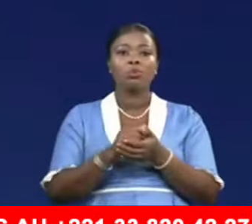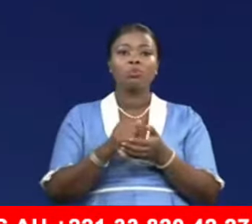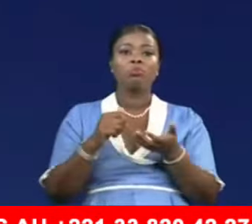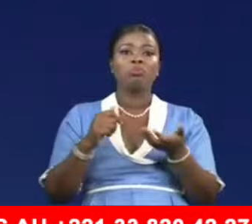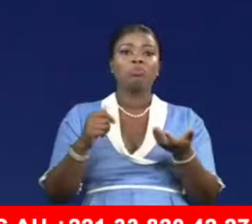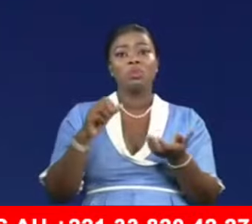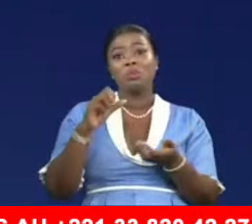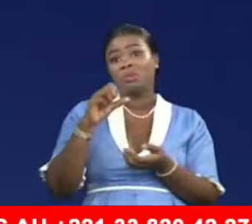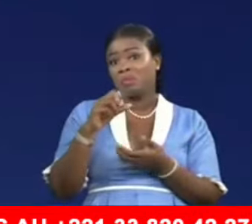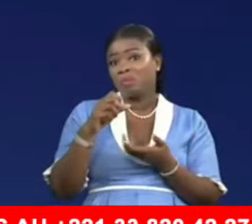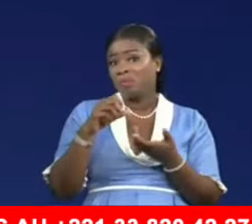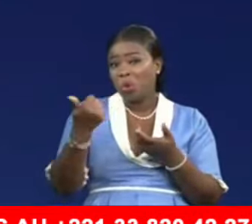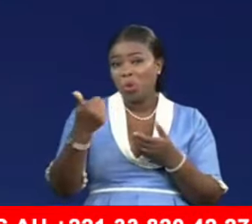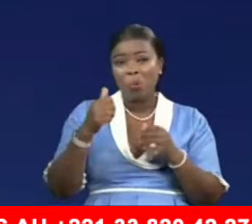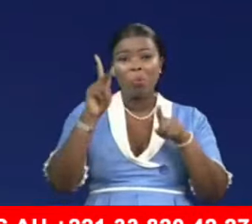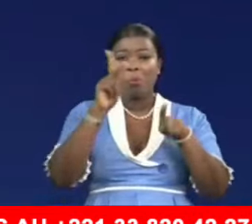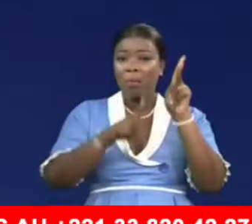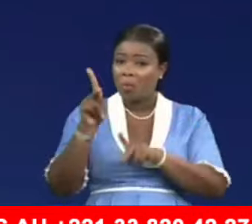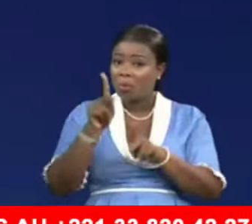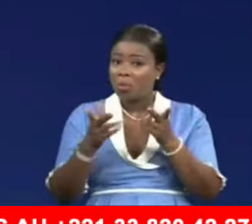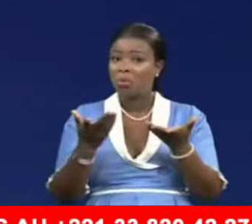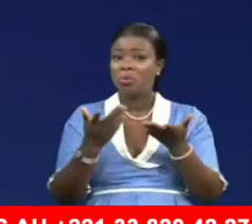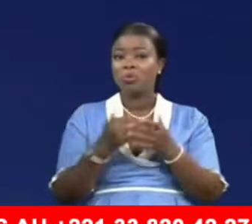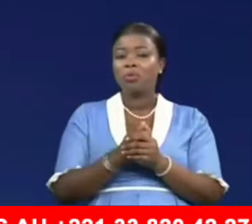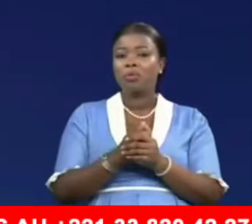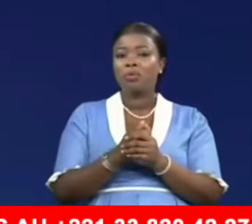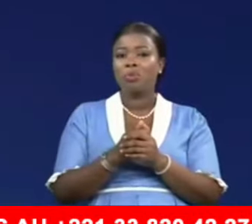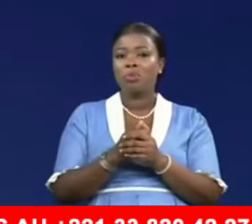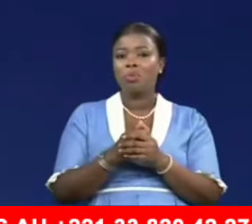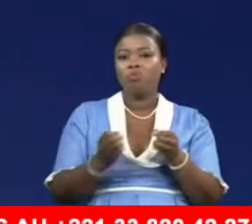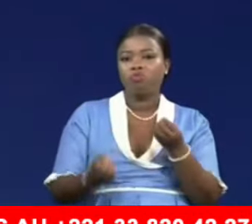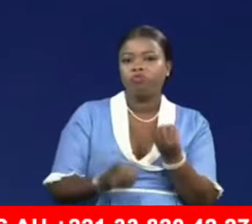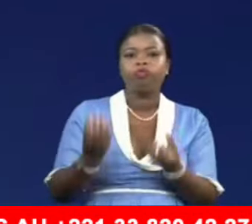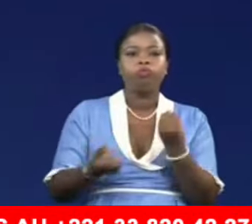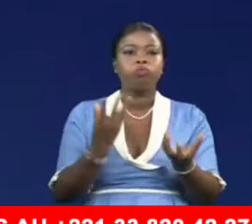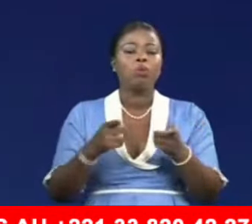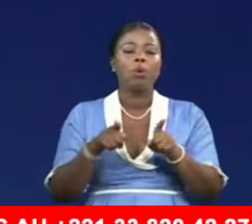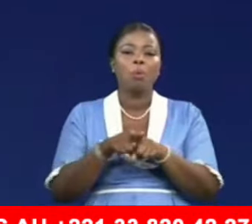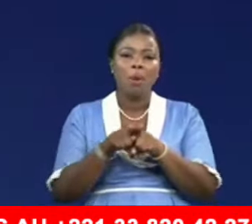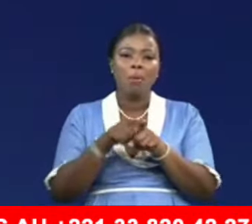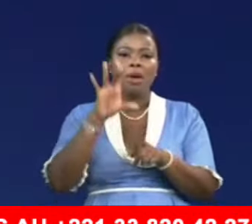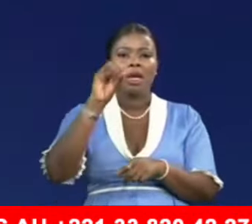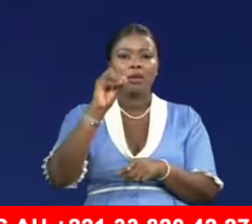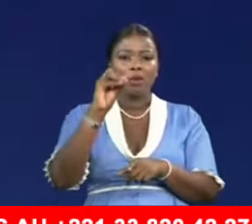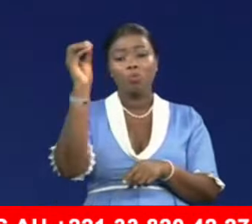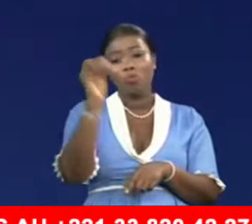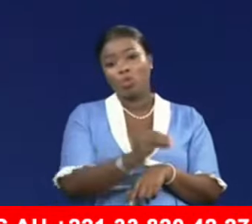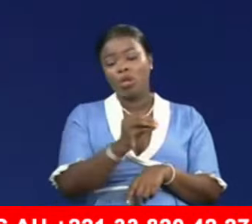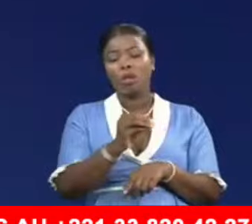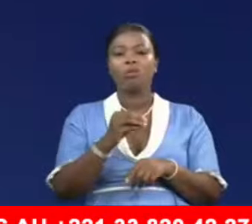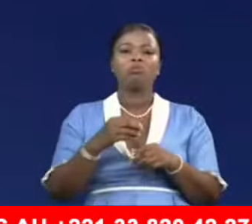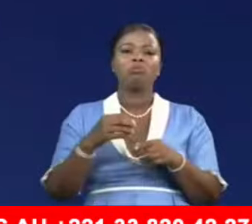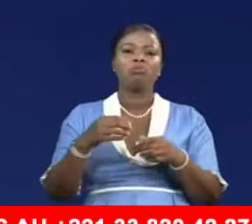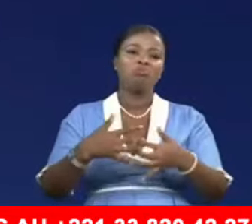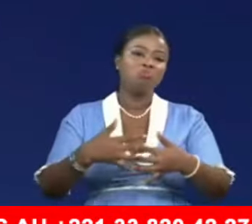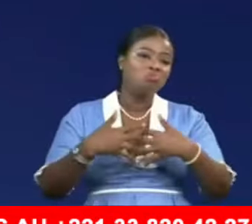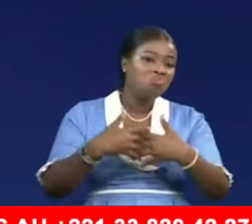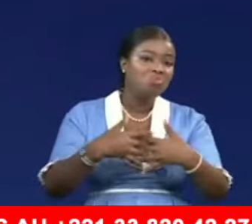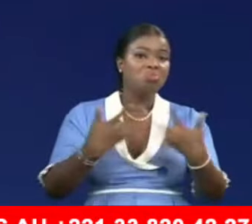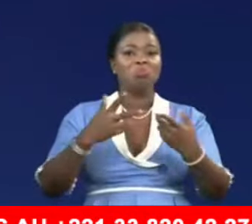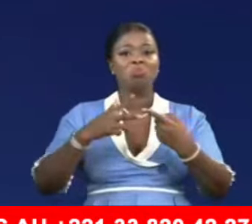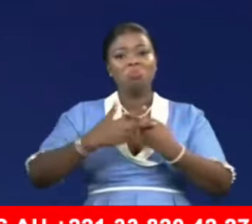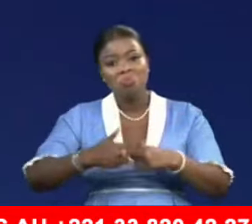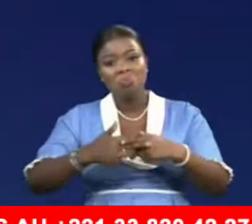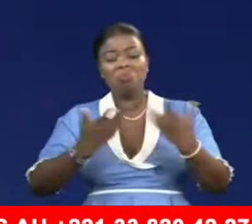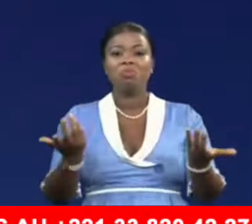Singapour une population active mais peu productive 80 % sont des ouvriers commerçants ou artisant les